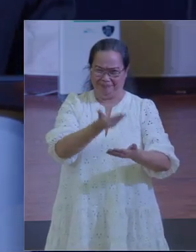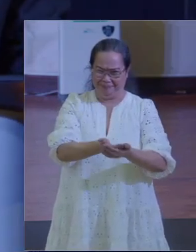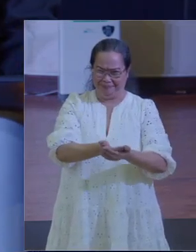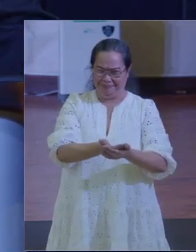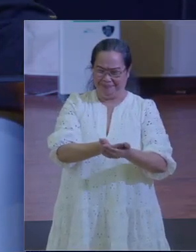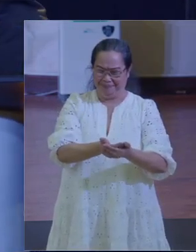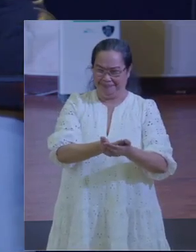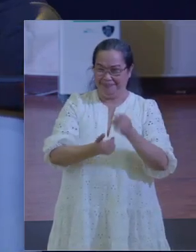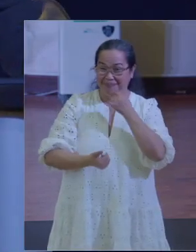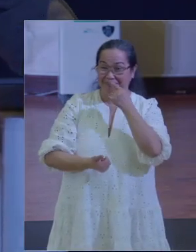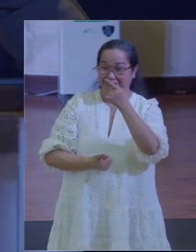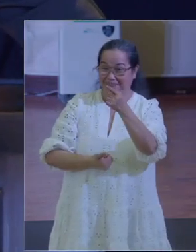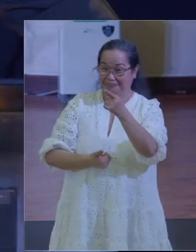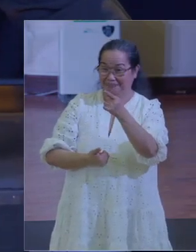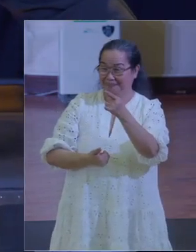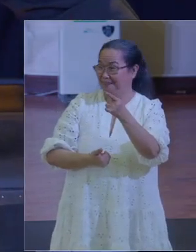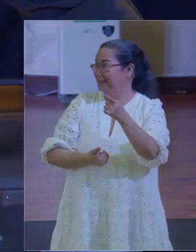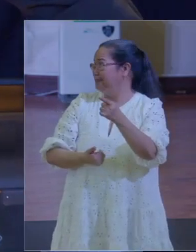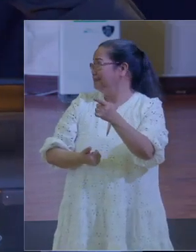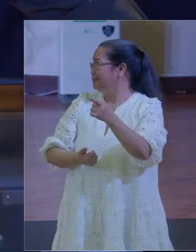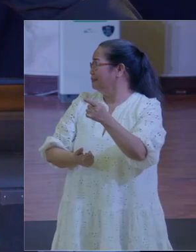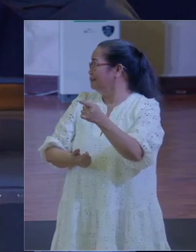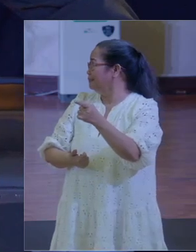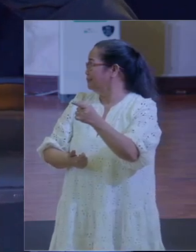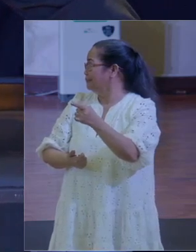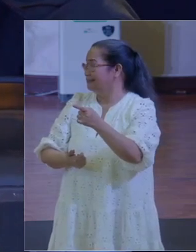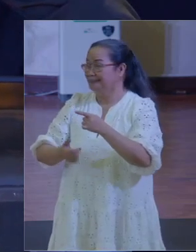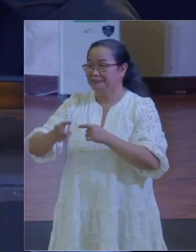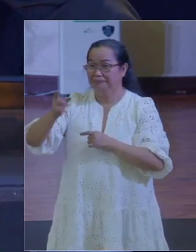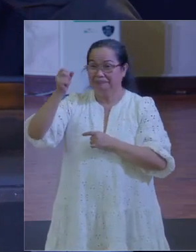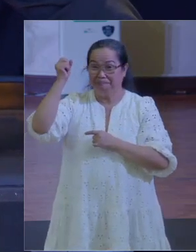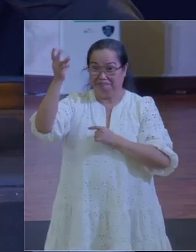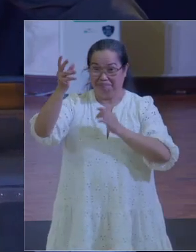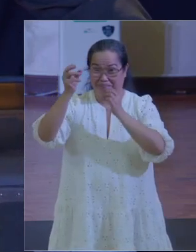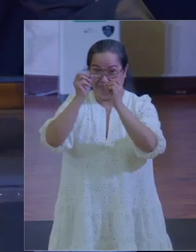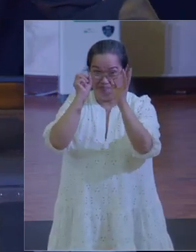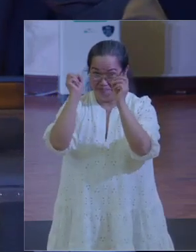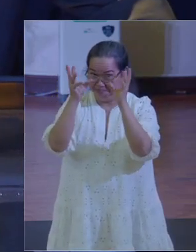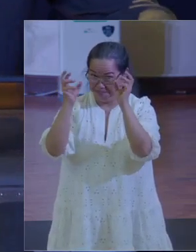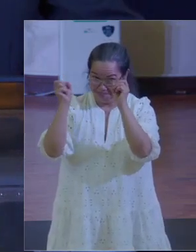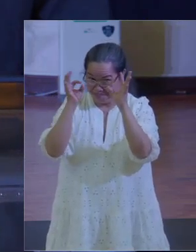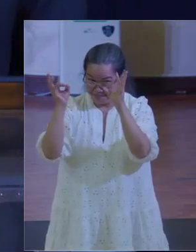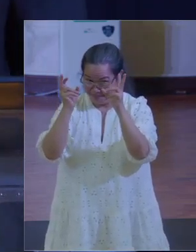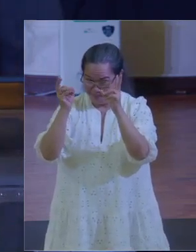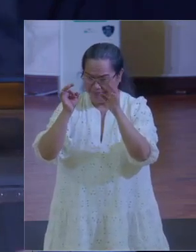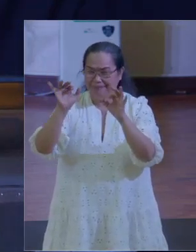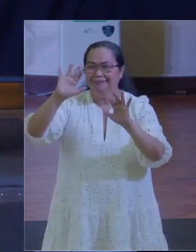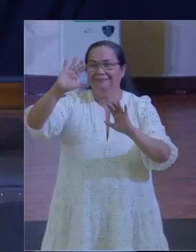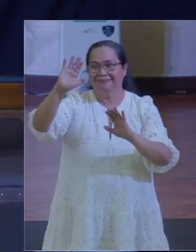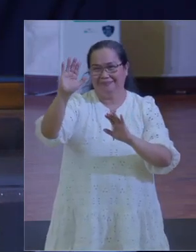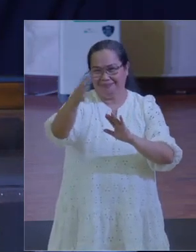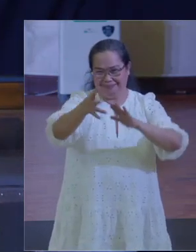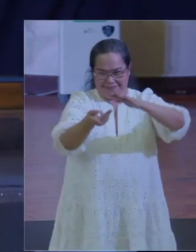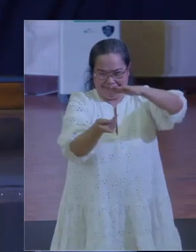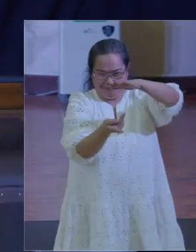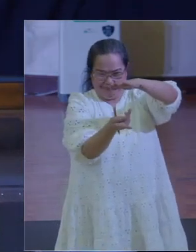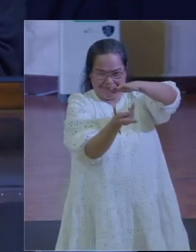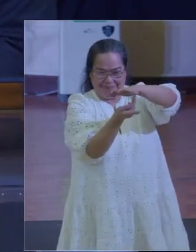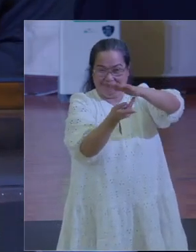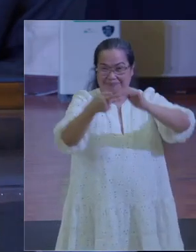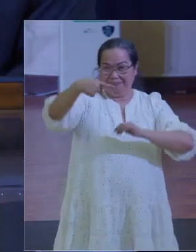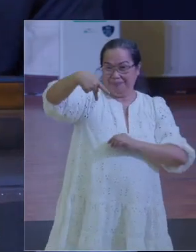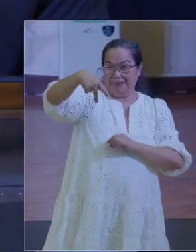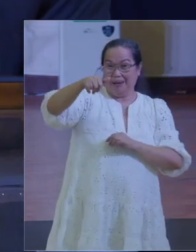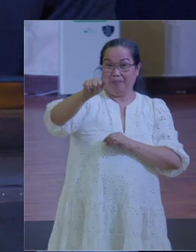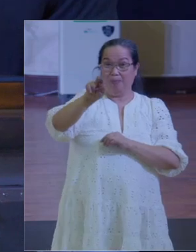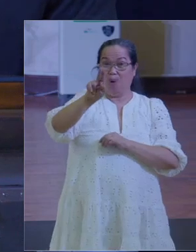ang sinasabi dito, speech, pananalita. Katulad po ni Pablo, may 5 areas in